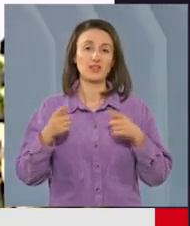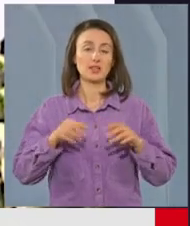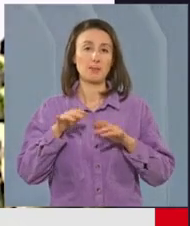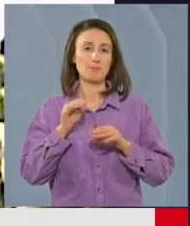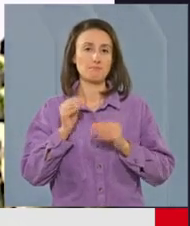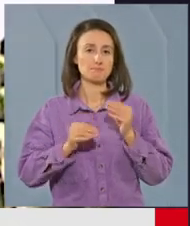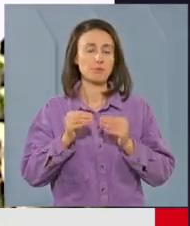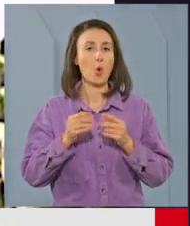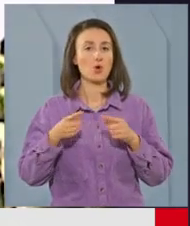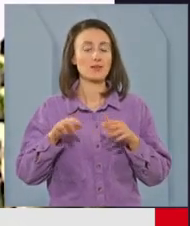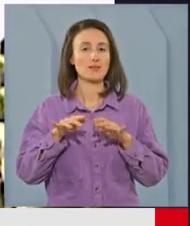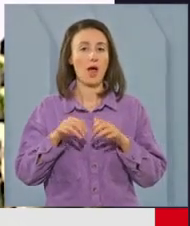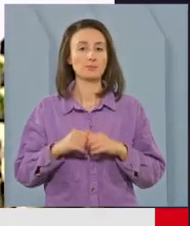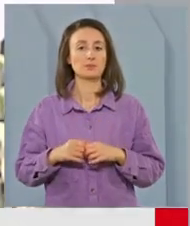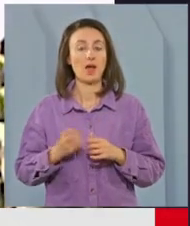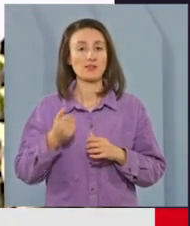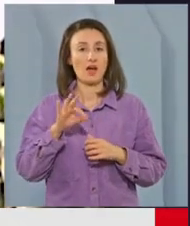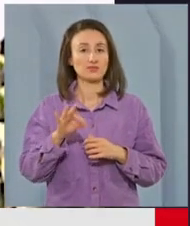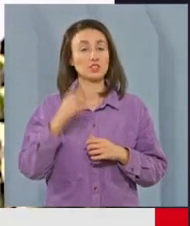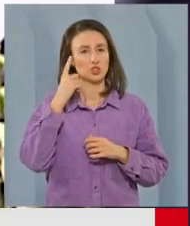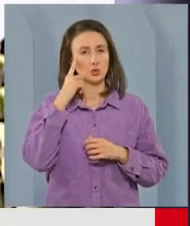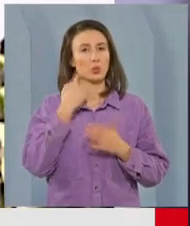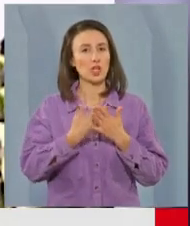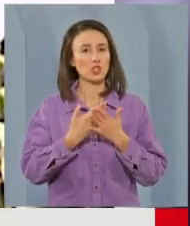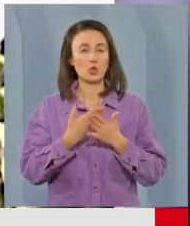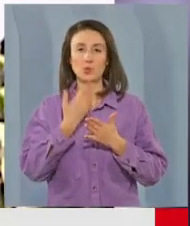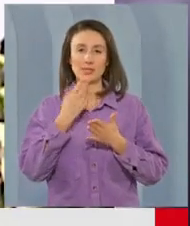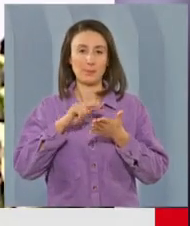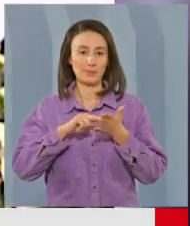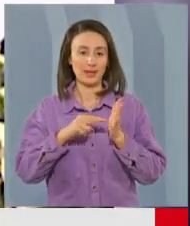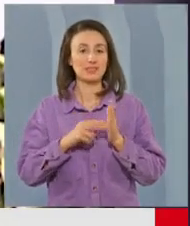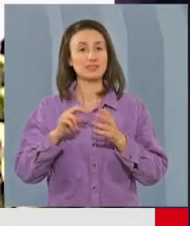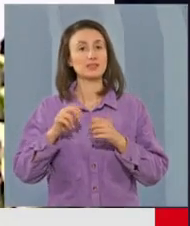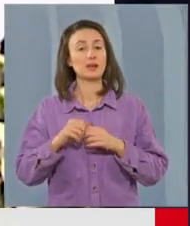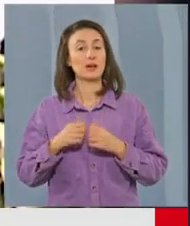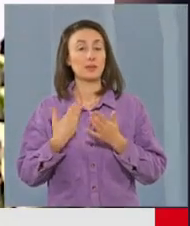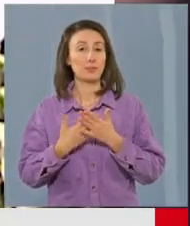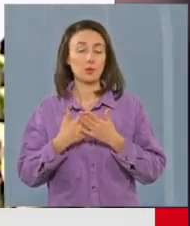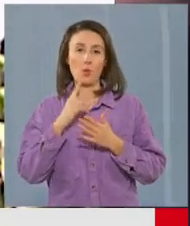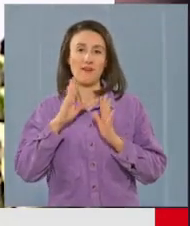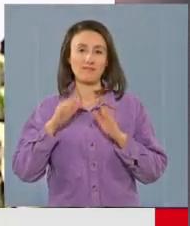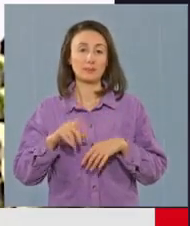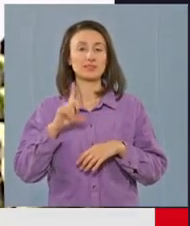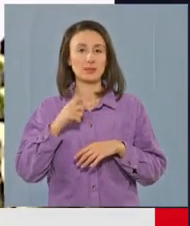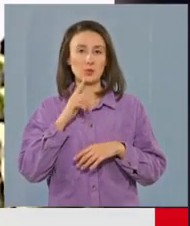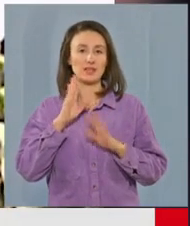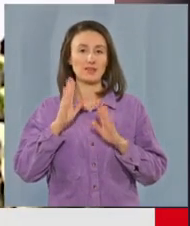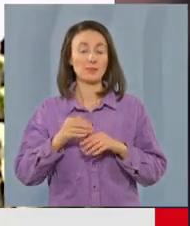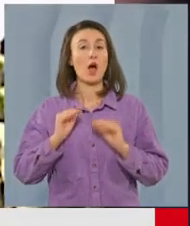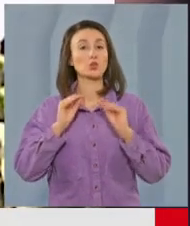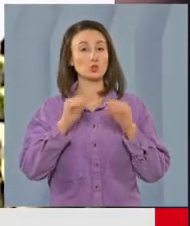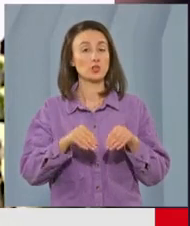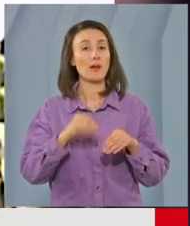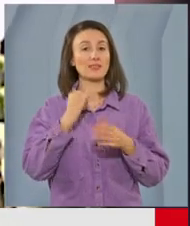programe, diverse aplicații pe care le are ANAF-ul. Știu de ce. Nu suntem pregătiți tehnic ca să le avem, dar trebuie să le avem. Ajungem